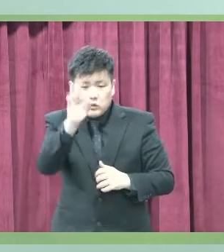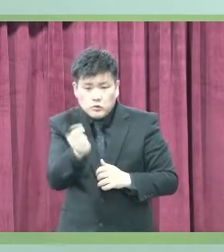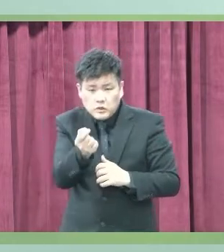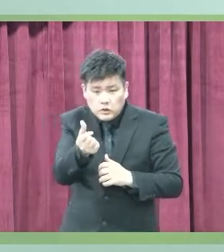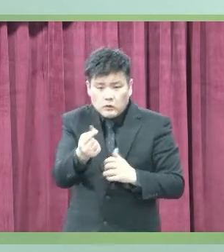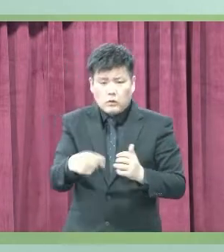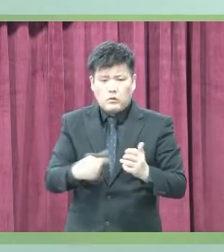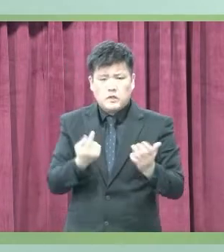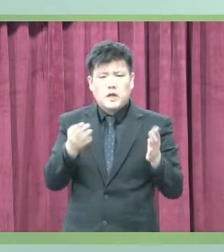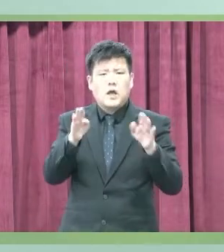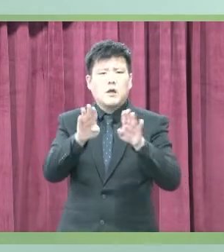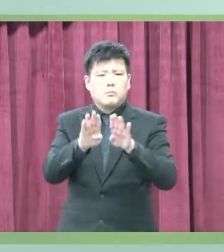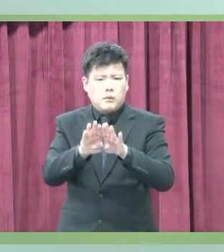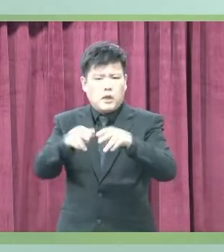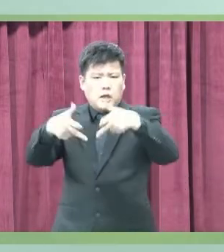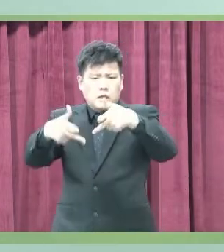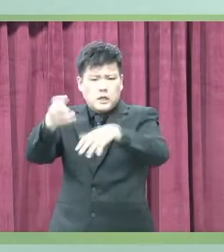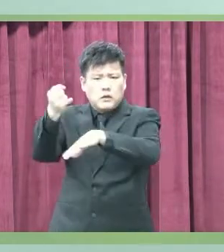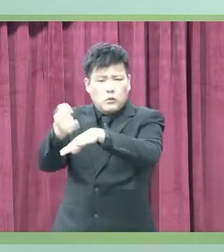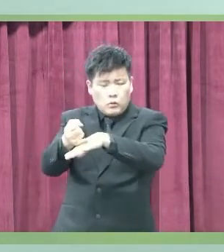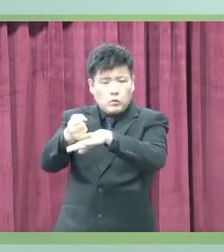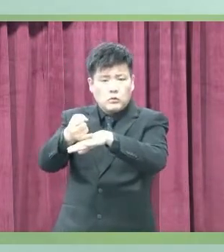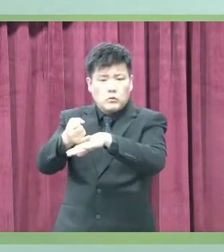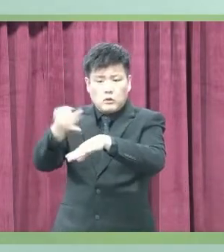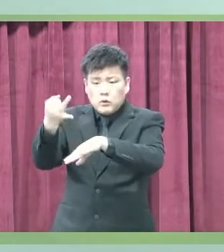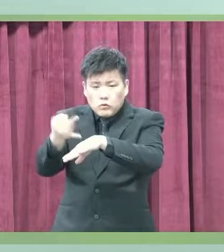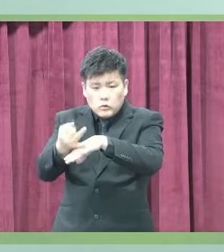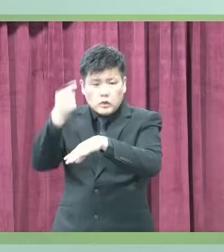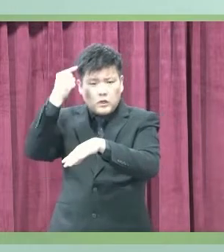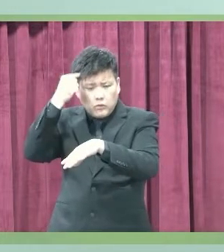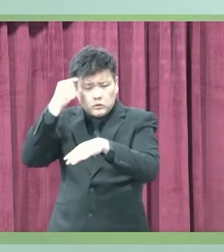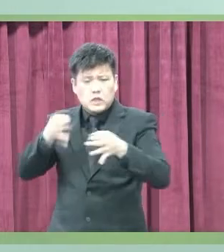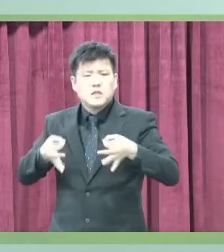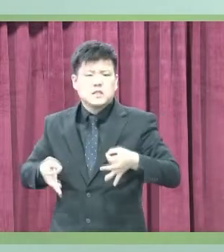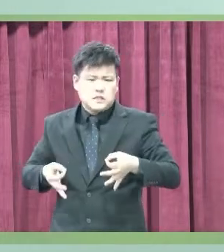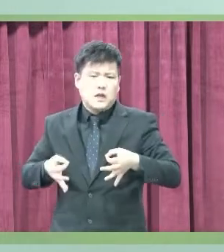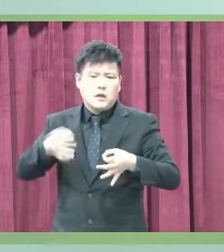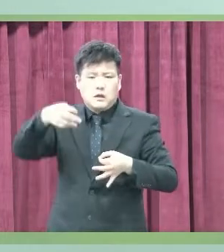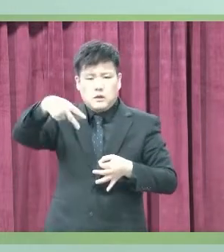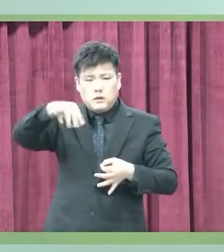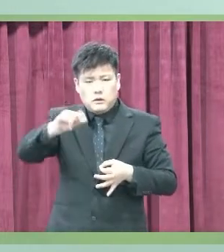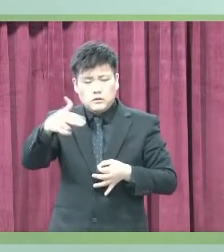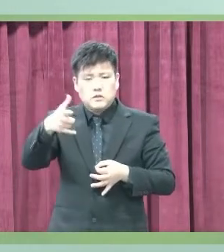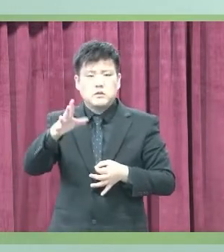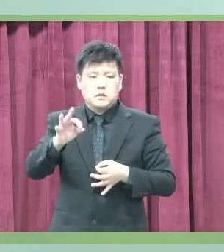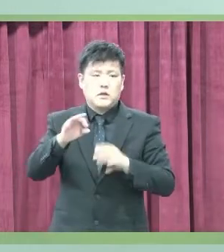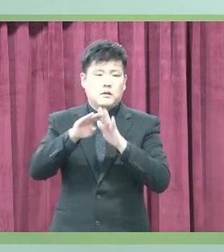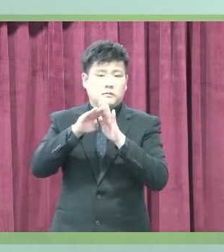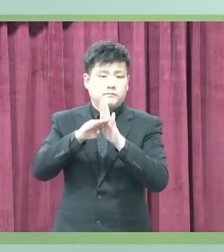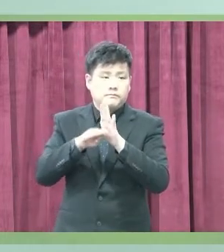자폐성 장애가 가장 낮았고 그 다음 뇌병변, 신장 순으로 보이고 있습니다.